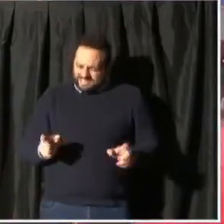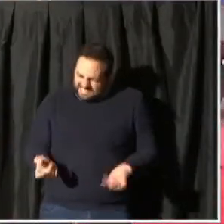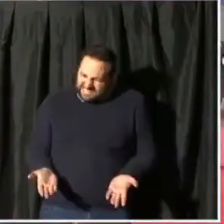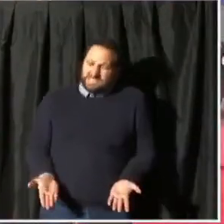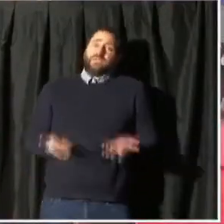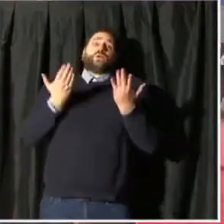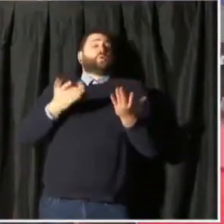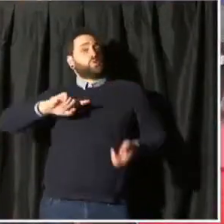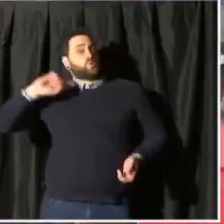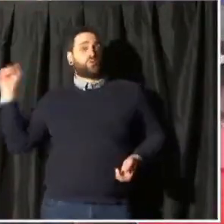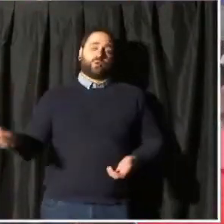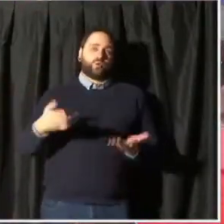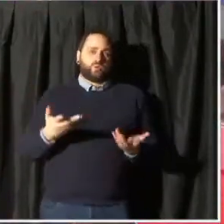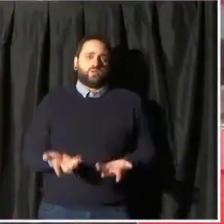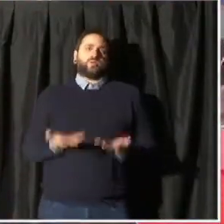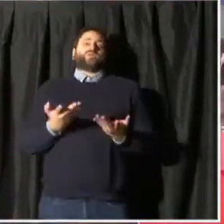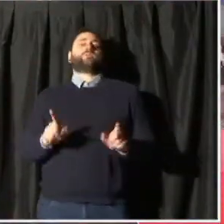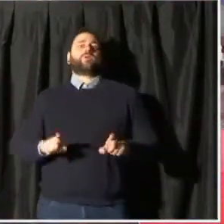la souvient